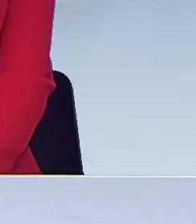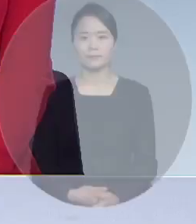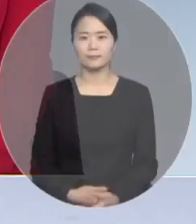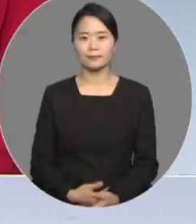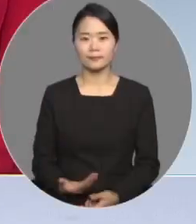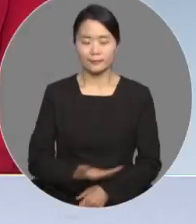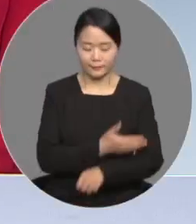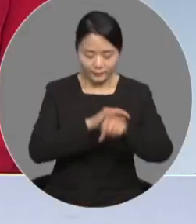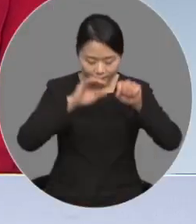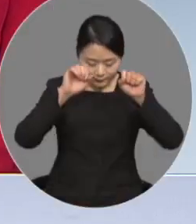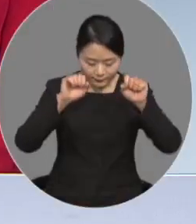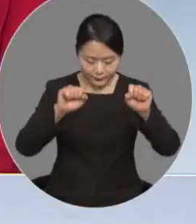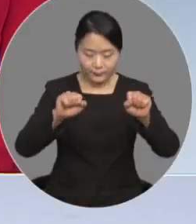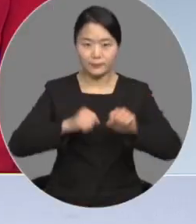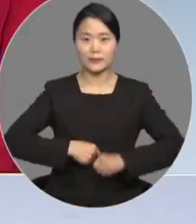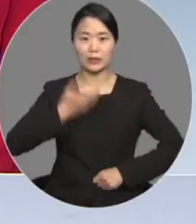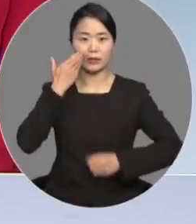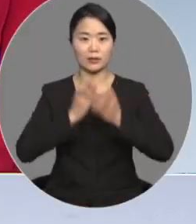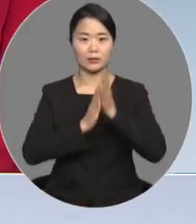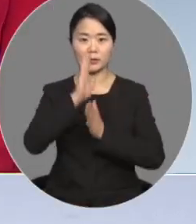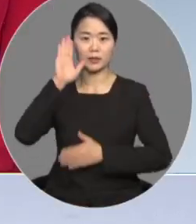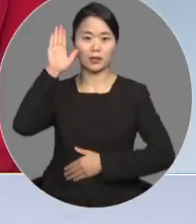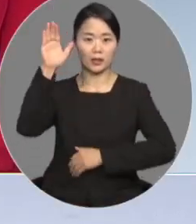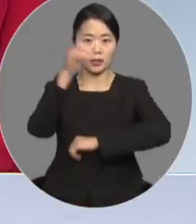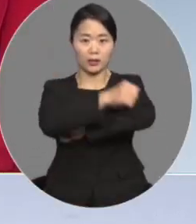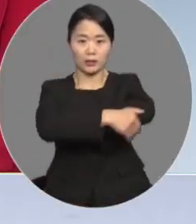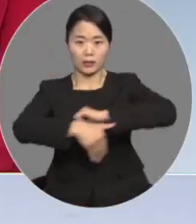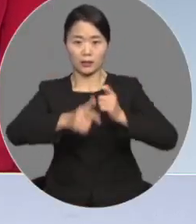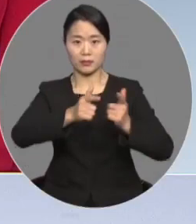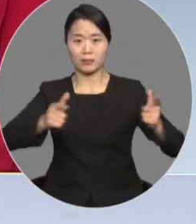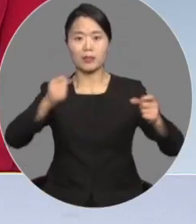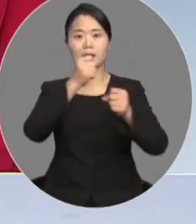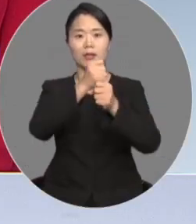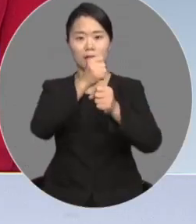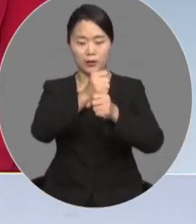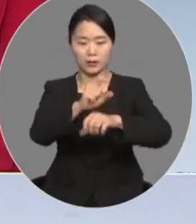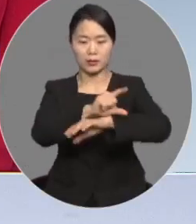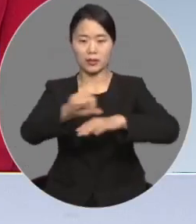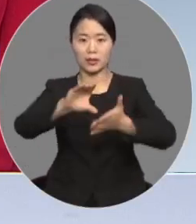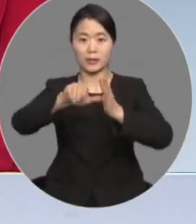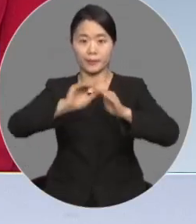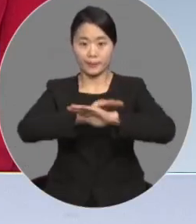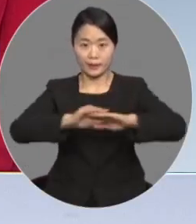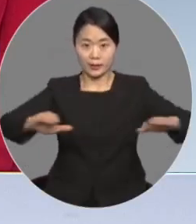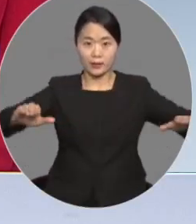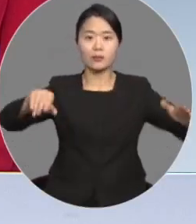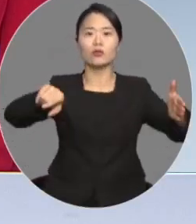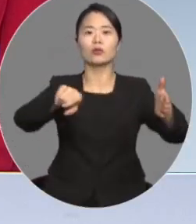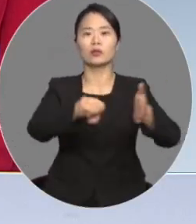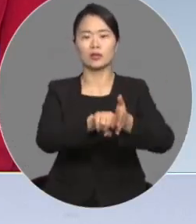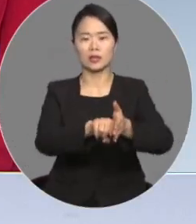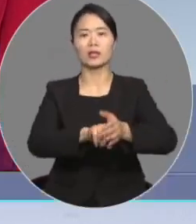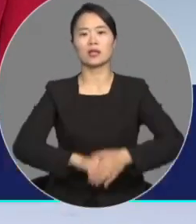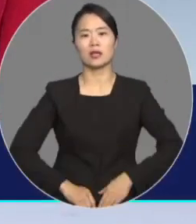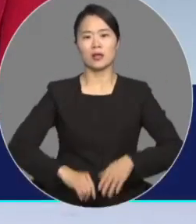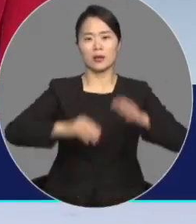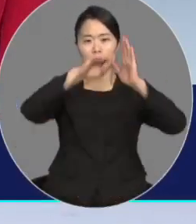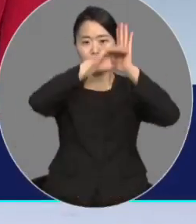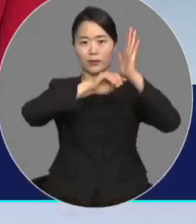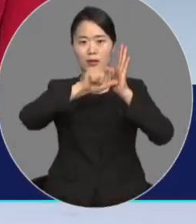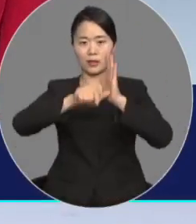여러분 안녕하십니까? 울산시가 미래 기반 조성과 지방시대에 대응하기 위해 후반기 조직 개편을